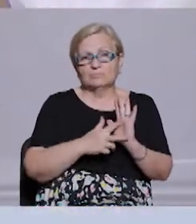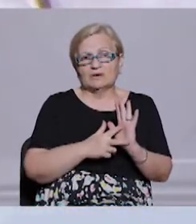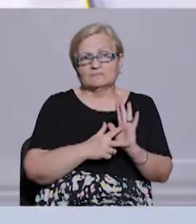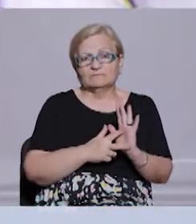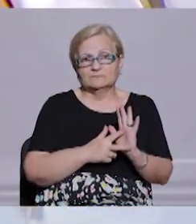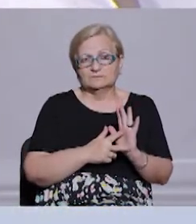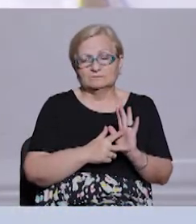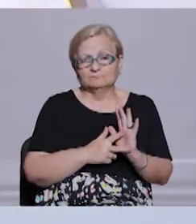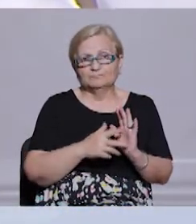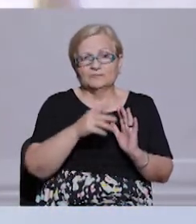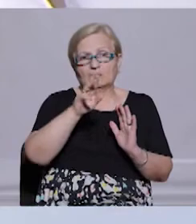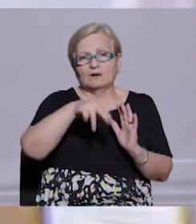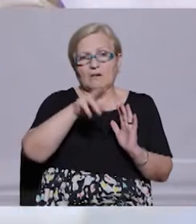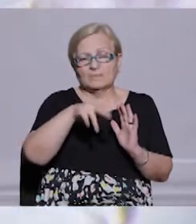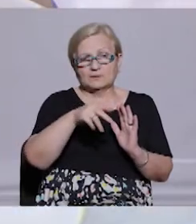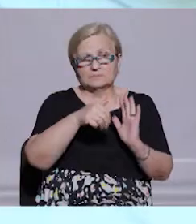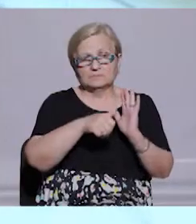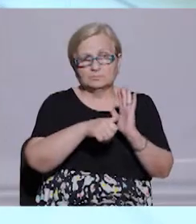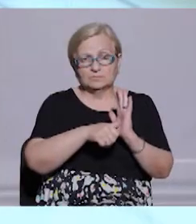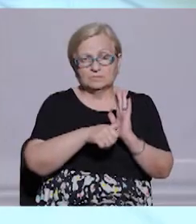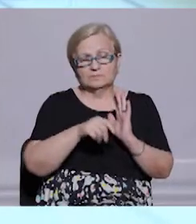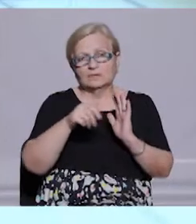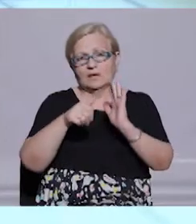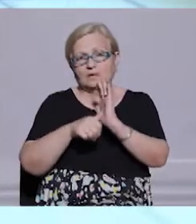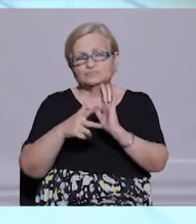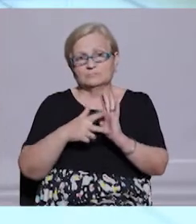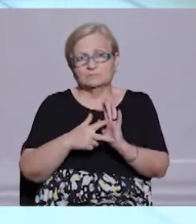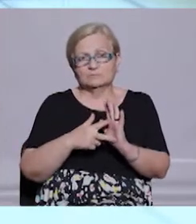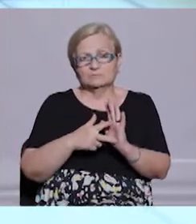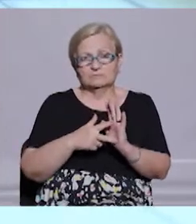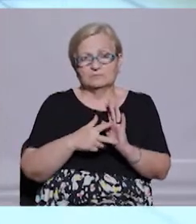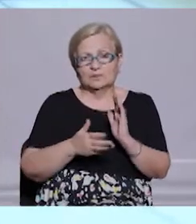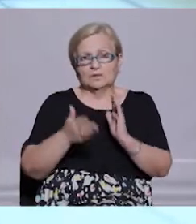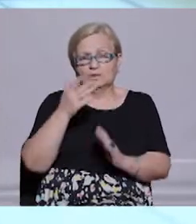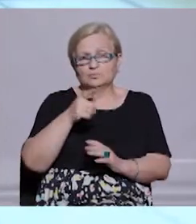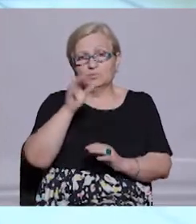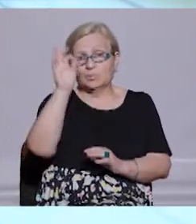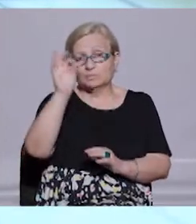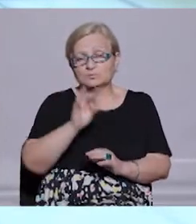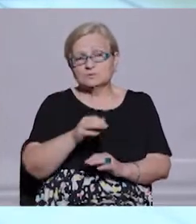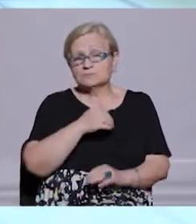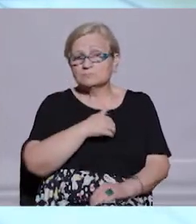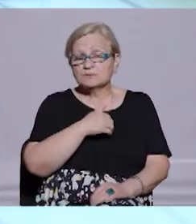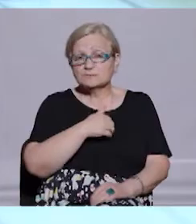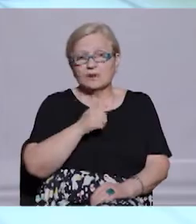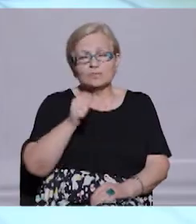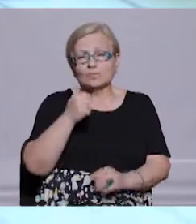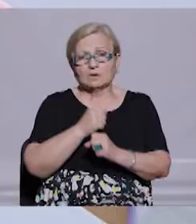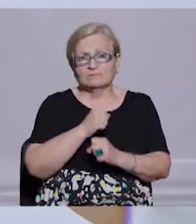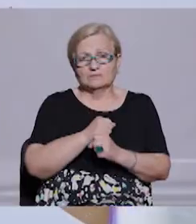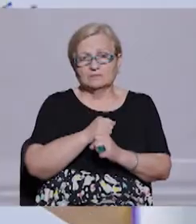ანუ გაფერადებული არის 6, სულ არის 8, 6/8 ნაწილი. თუ ამის პროცენტებში გამოსახვა მინდა, როგორ უნდა